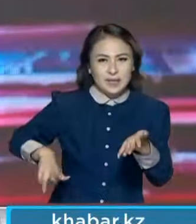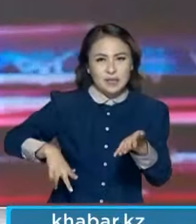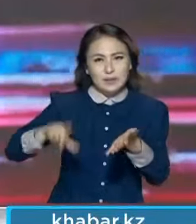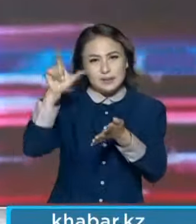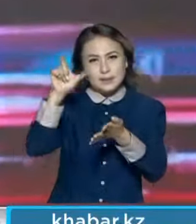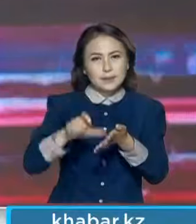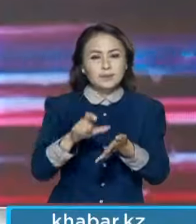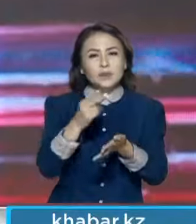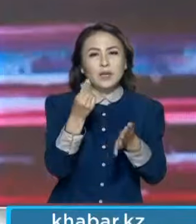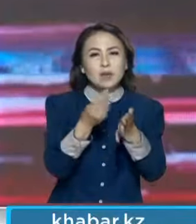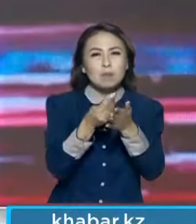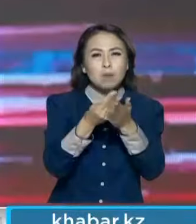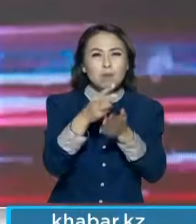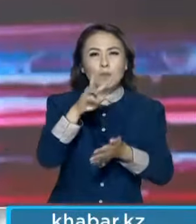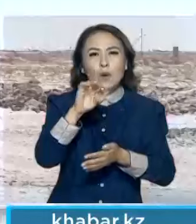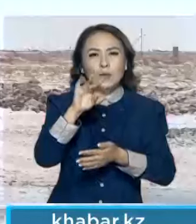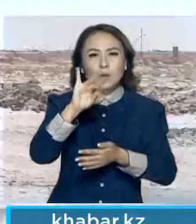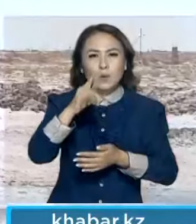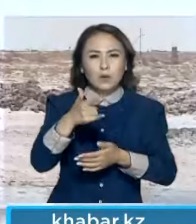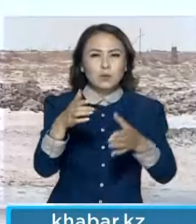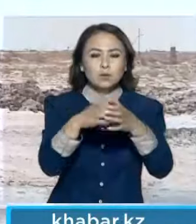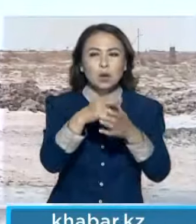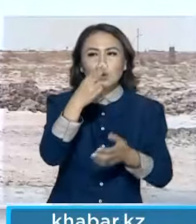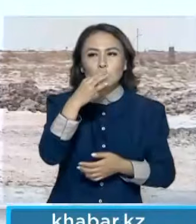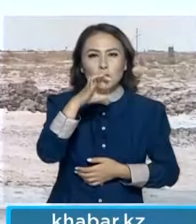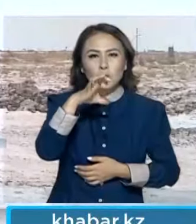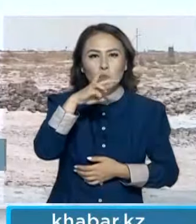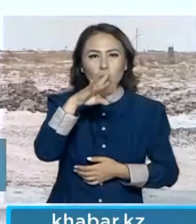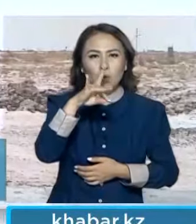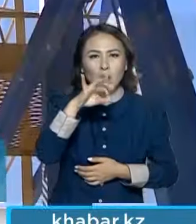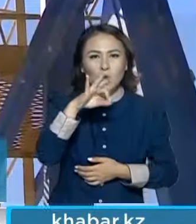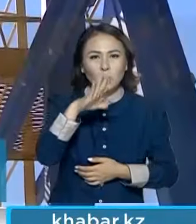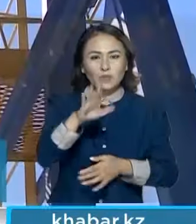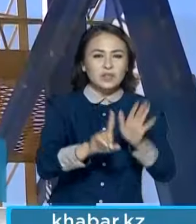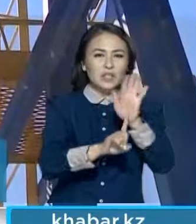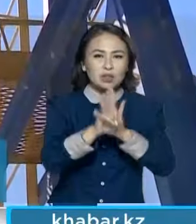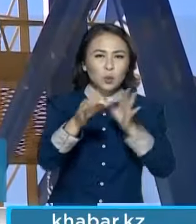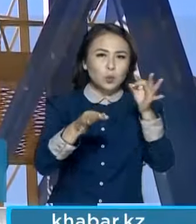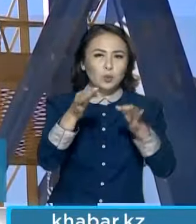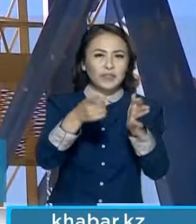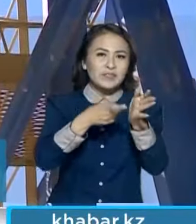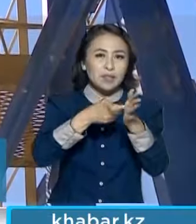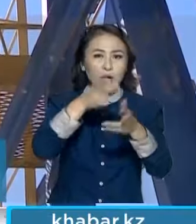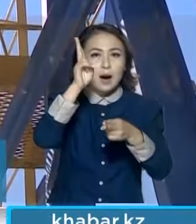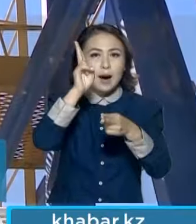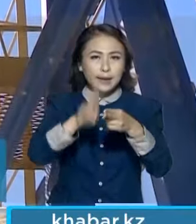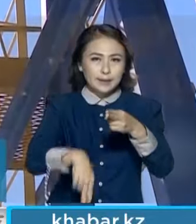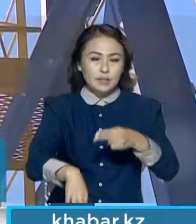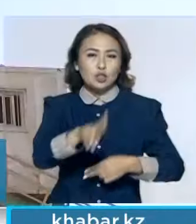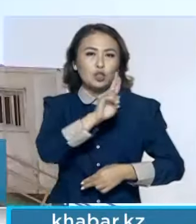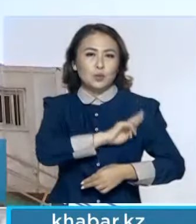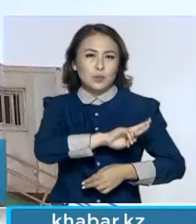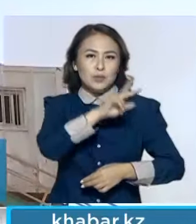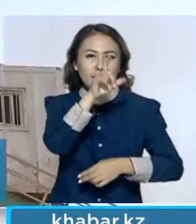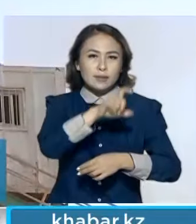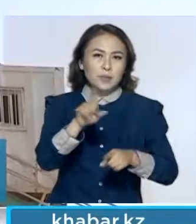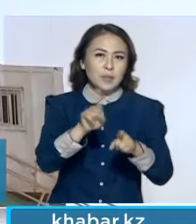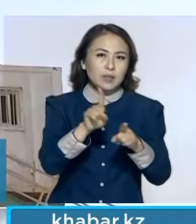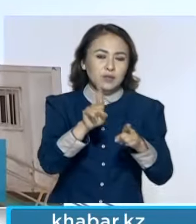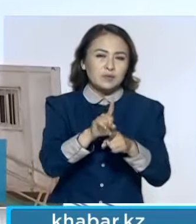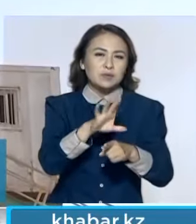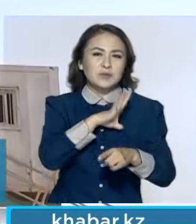күдікке ілініп отыр. Қаржылық мониторинг агенттігі Досмұратовқа қатысты қылмыстық істі аяқтады. Тергеу жұмыстары қызметтік өкілеттіктерін